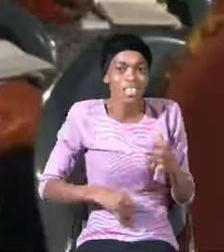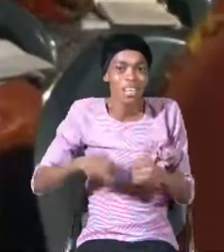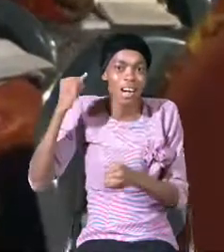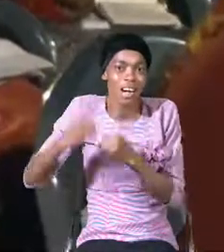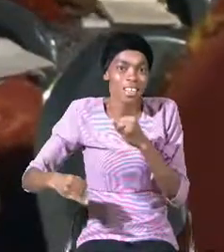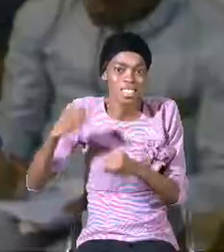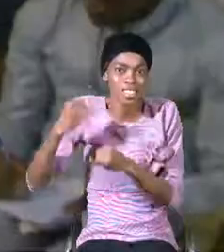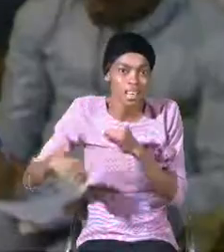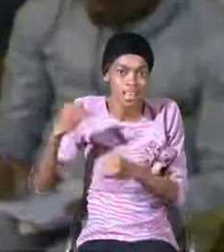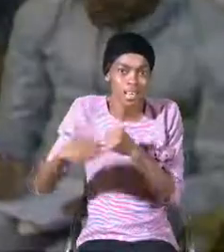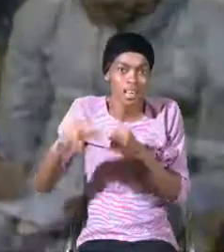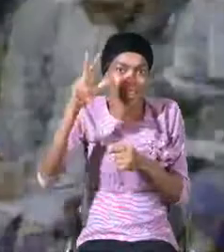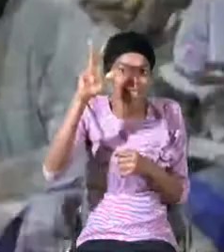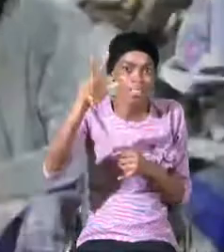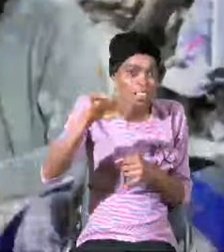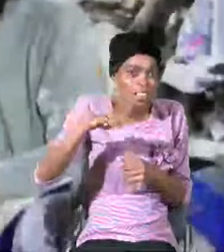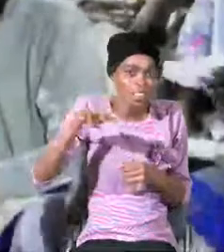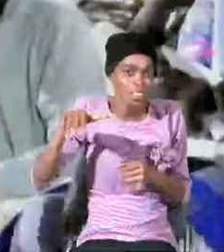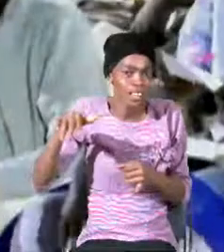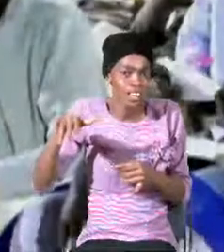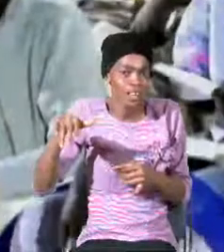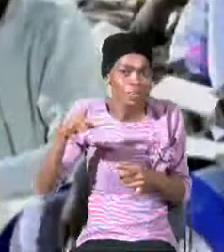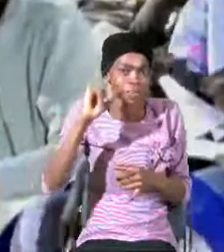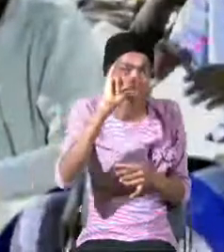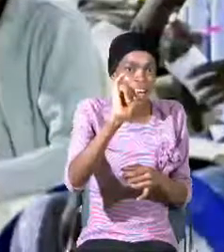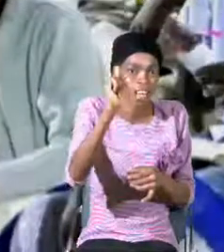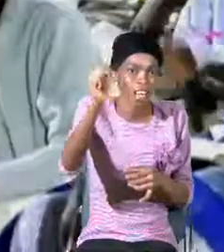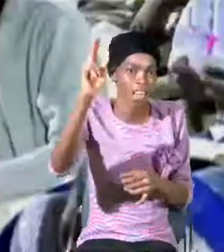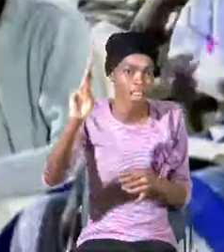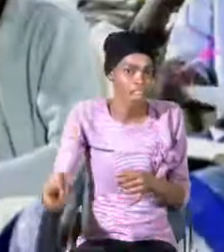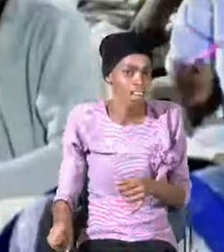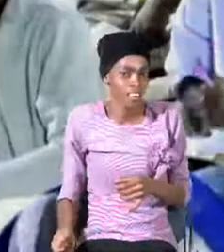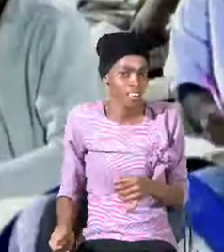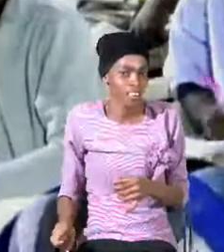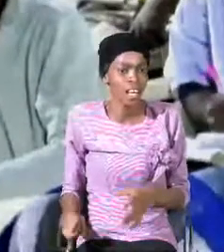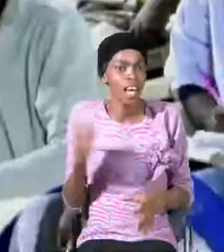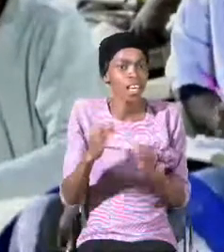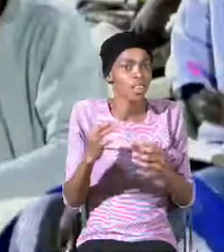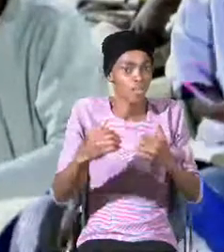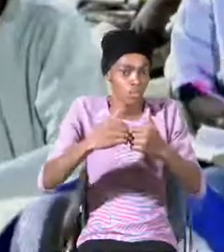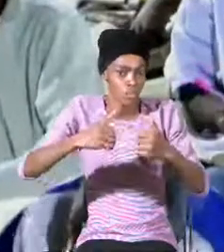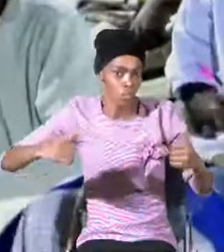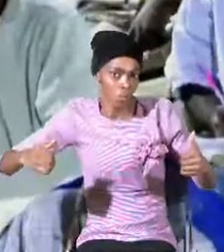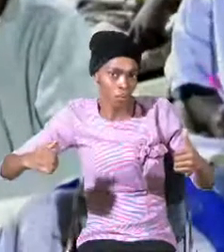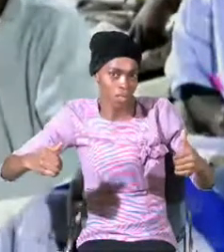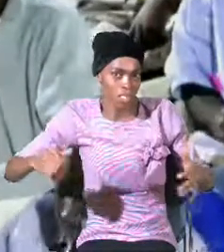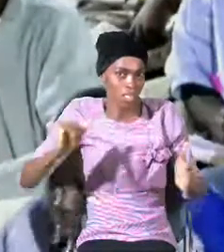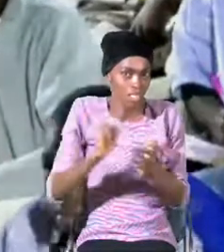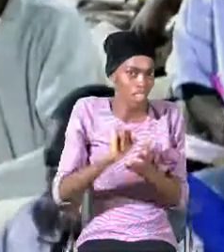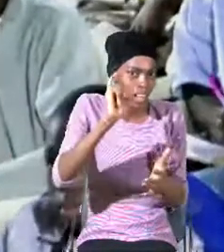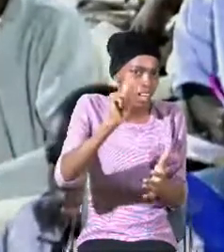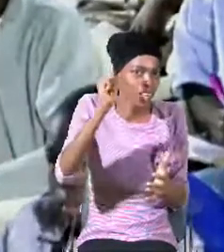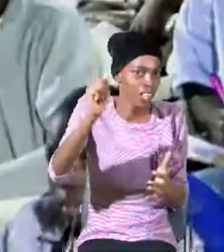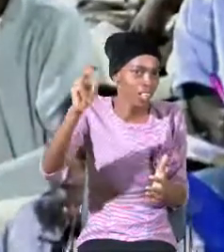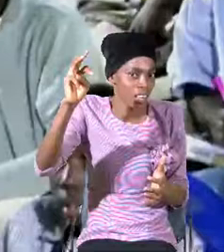C-H-R-I-S-T-I-A-N. Les trois dernières lettres, c'est quoi? Il y a I-A-N à la fin. Si vous séparez ça de